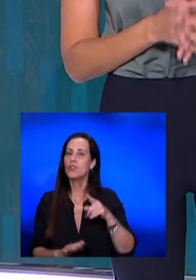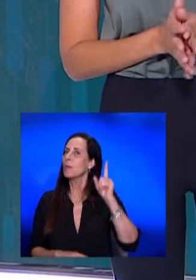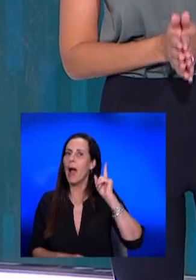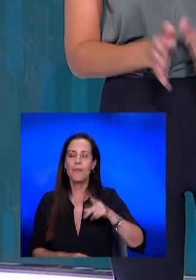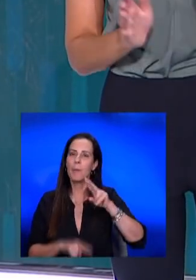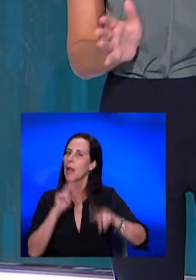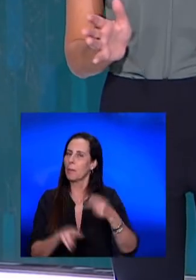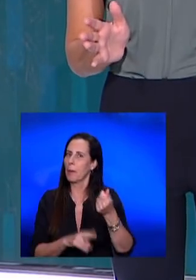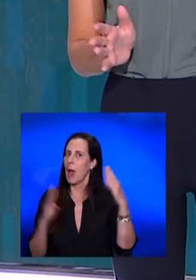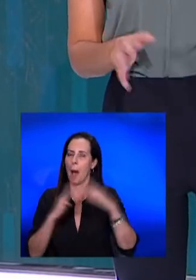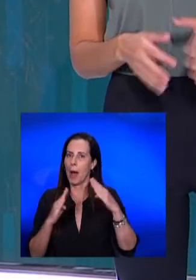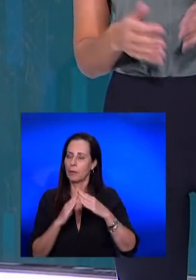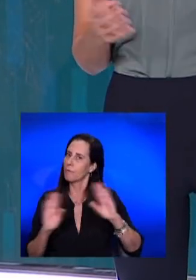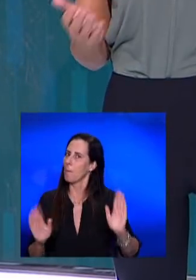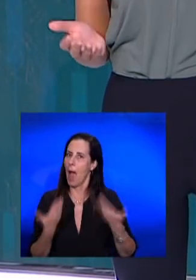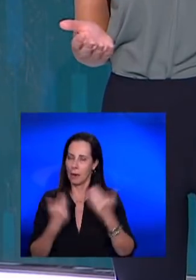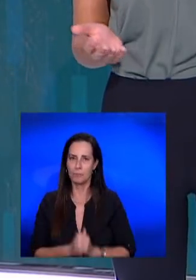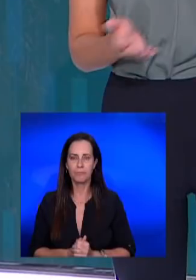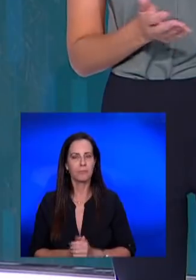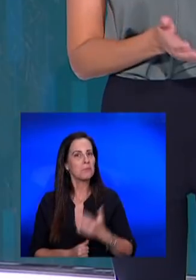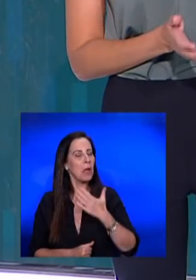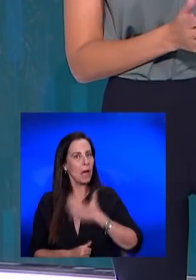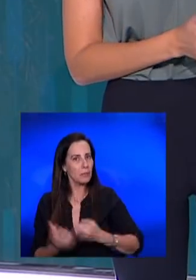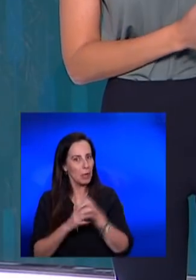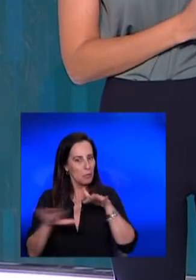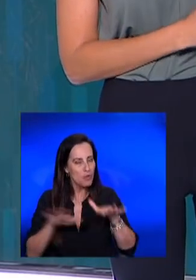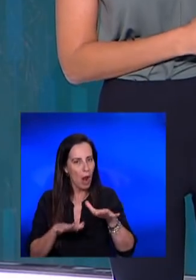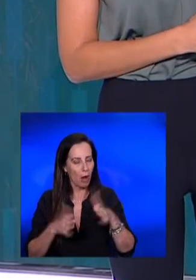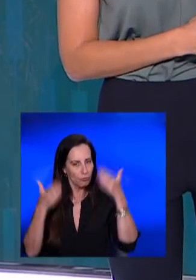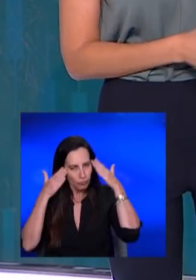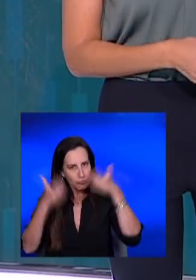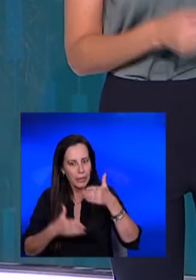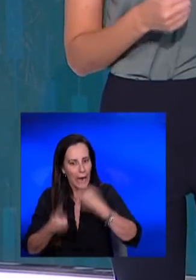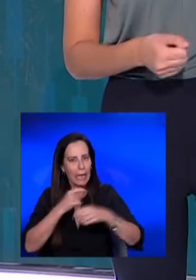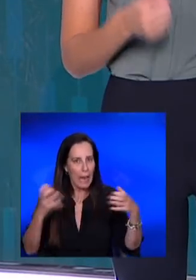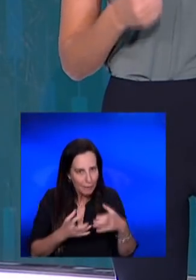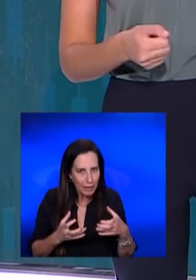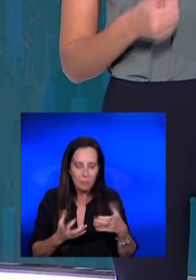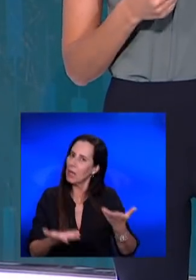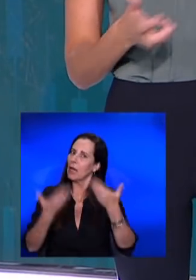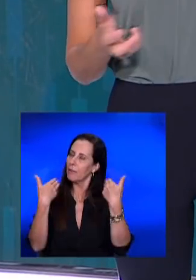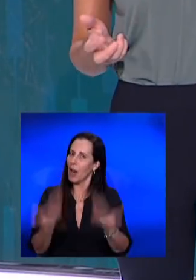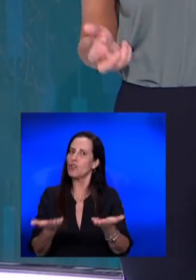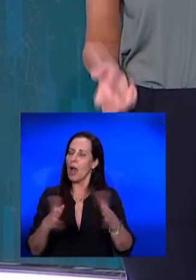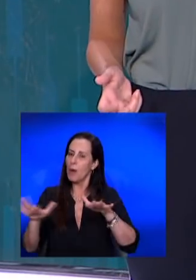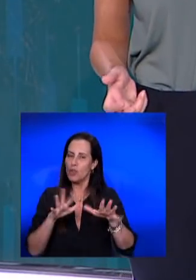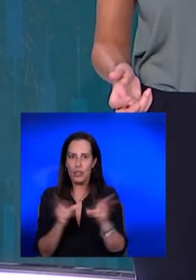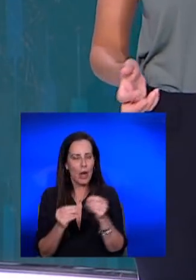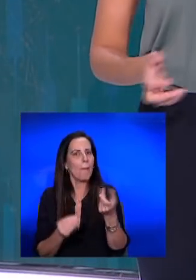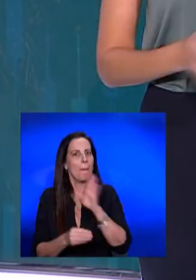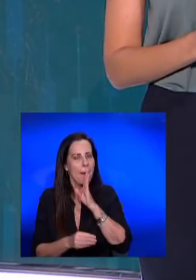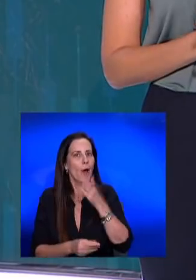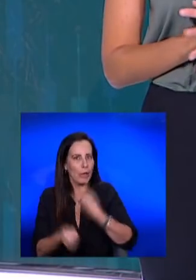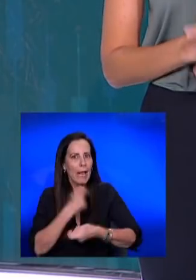לטפל במחירי הדירות ומהר. רציתם להרכיב ממשלה שתתעסק בכלכלי-חברתי? קיבלתם ממשלה עם כאב ראש